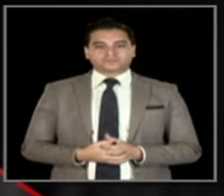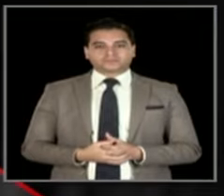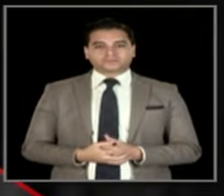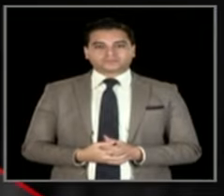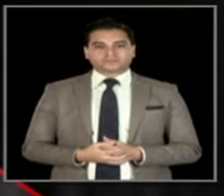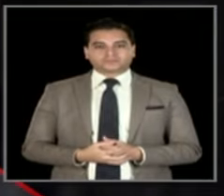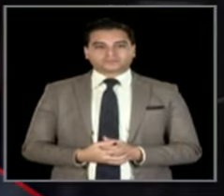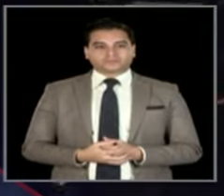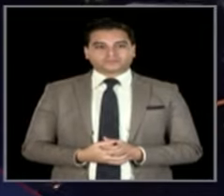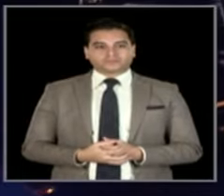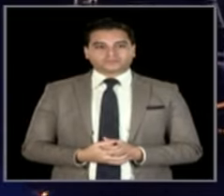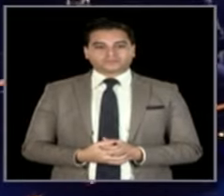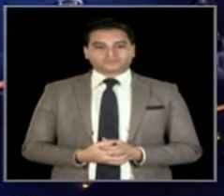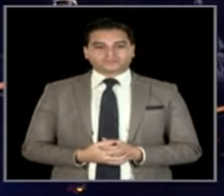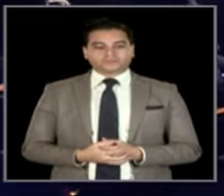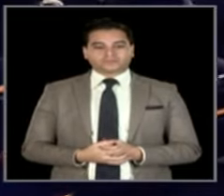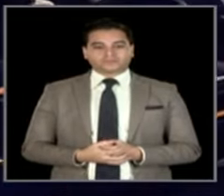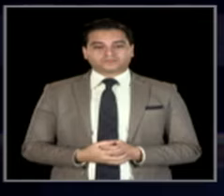جزاء.